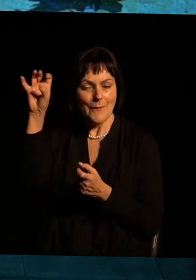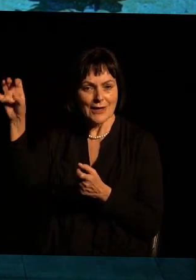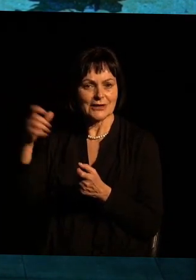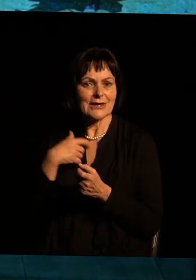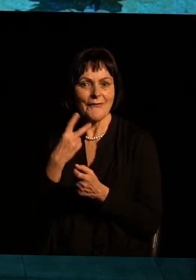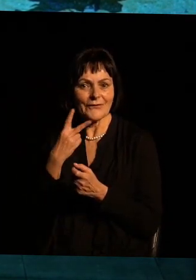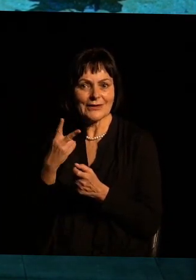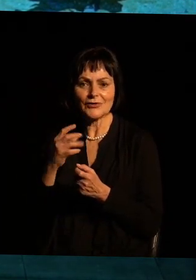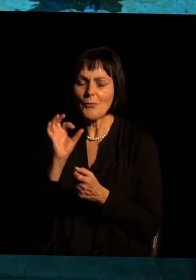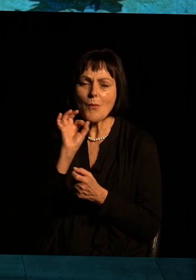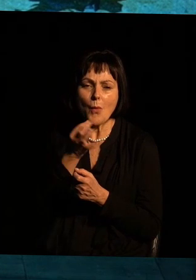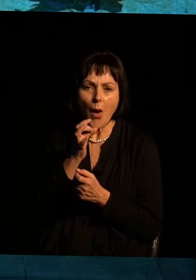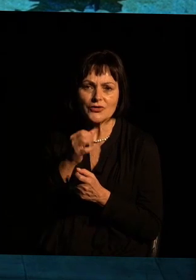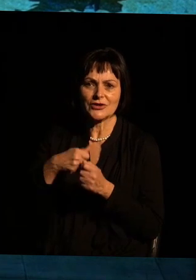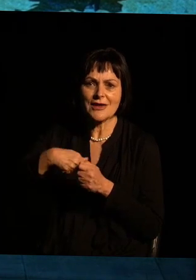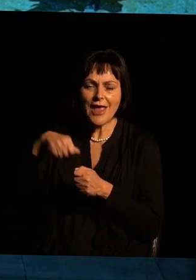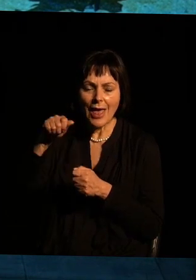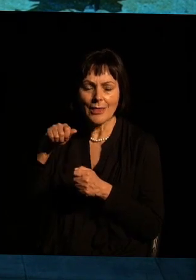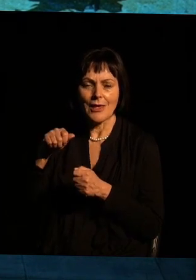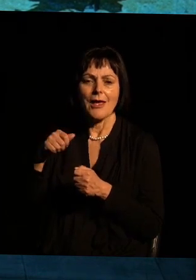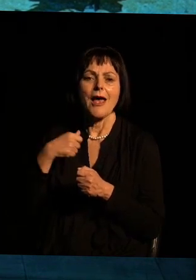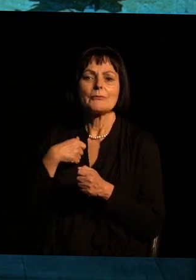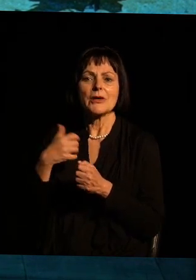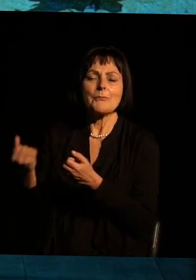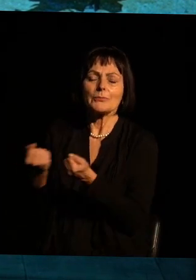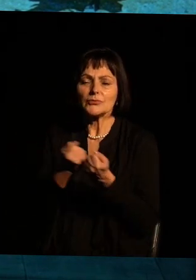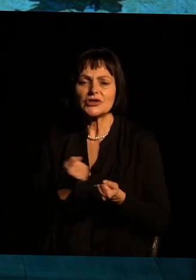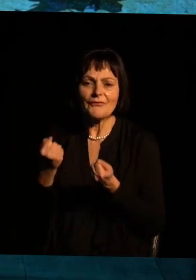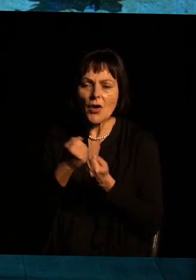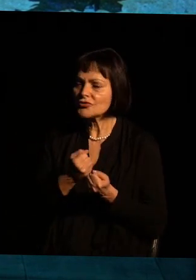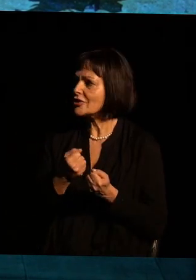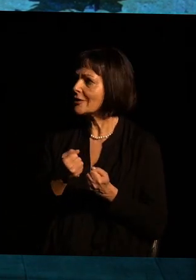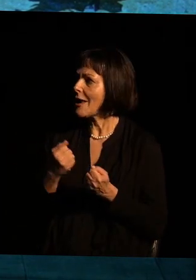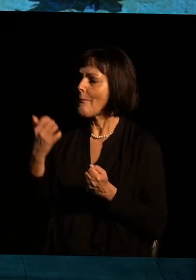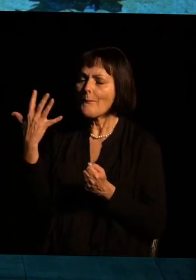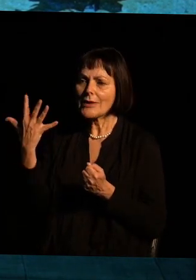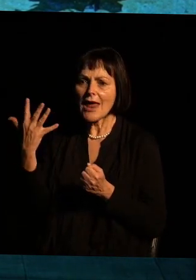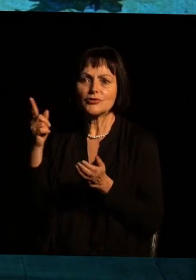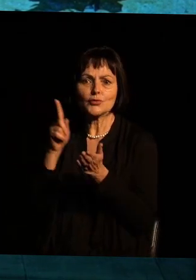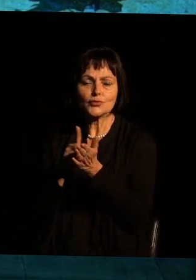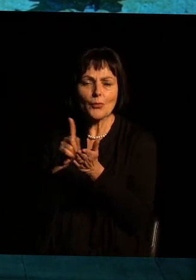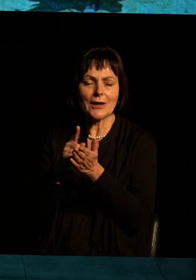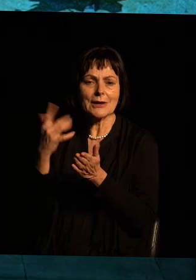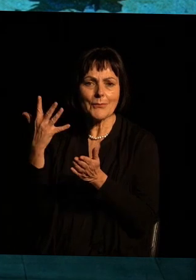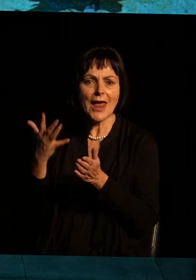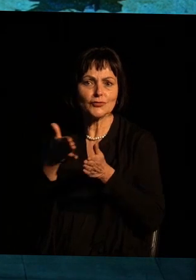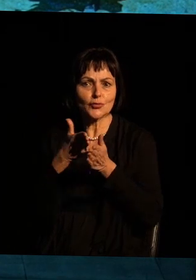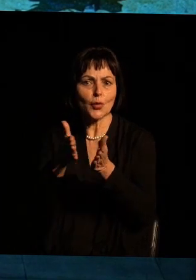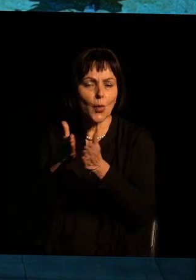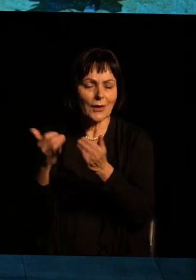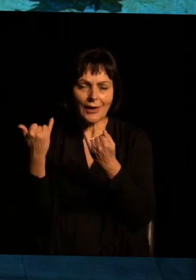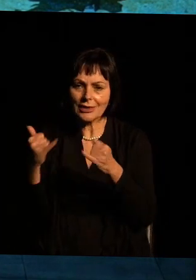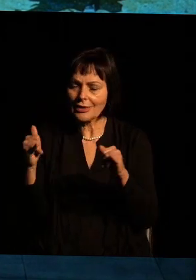znaczy nie widać, żeby młodzi, którzy jadą na przykład na wyprawy, przywozili, tam wy chyba 5 tych dróg pokonaliście,